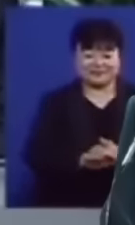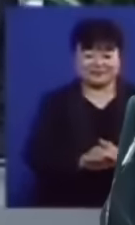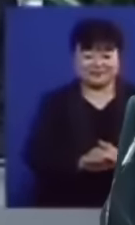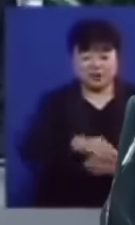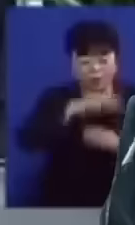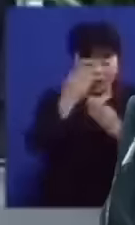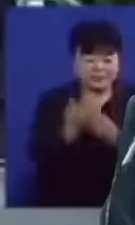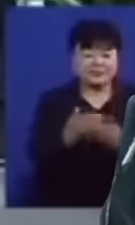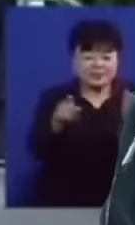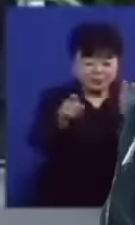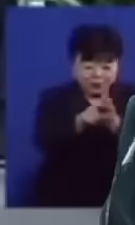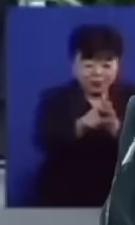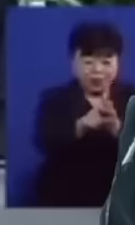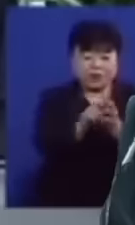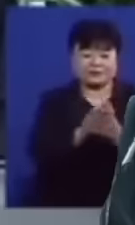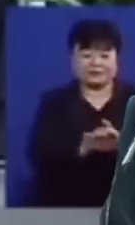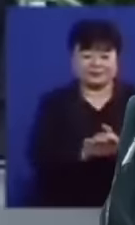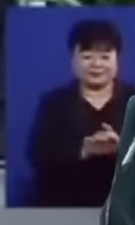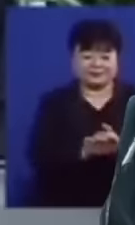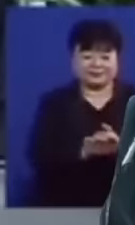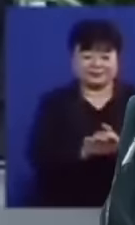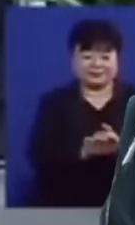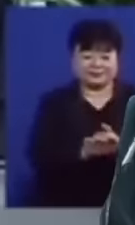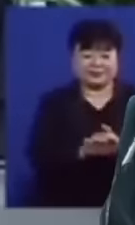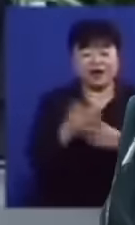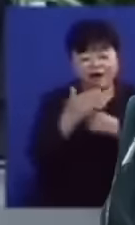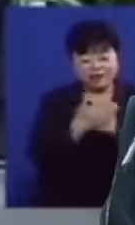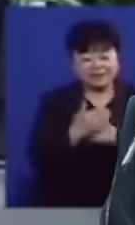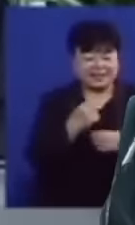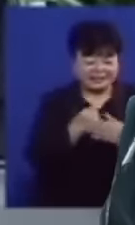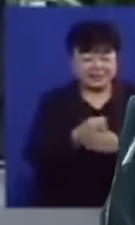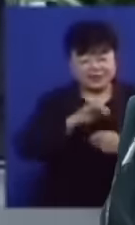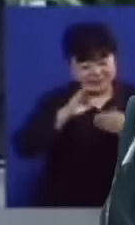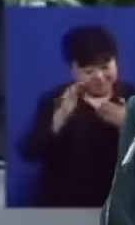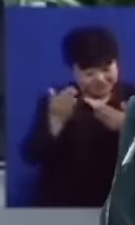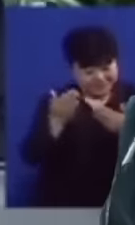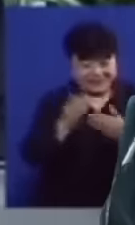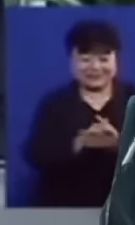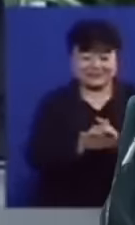전적으로 믿음으로 말미암아 그 은혜를 인하여 되는 것입니다.